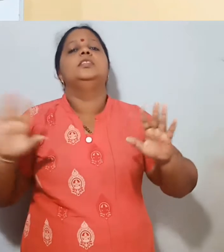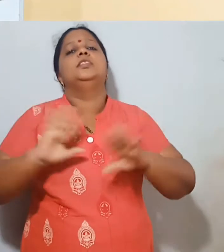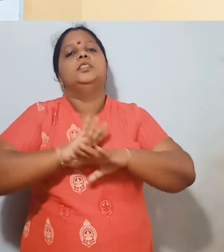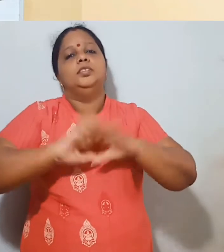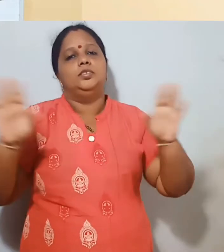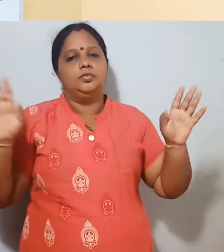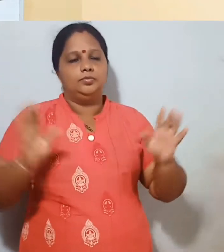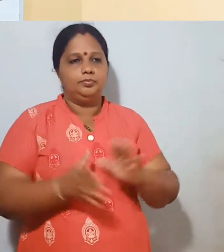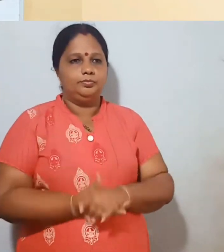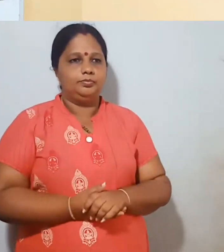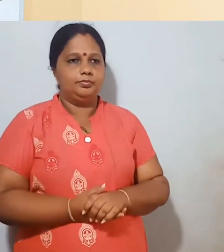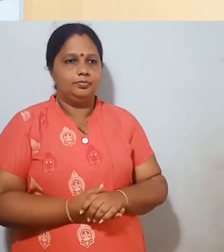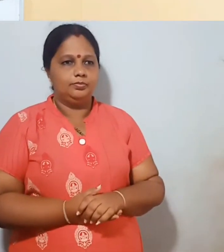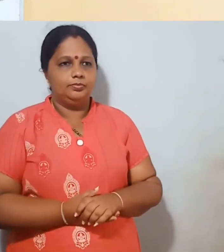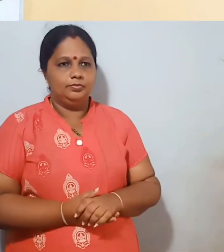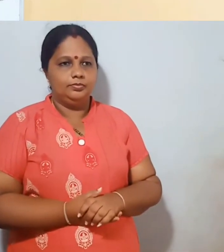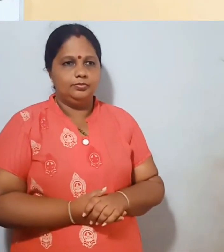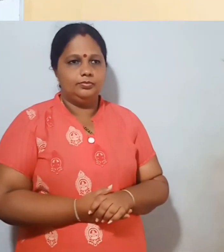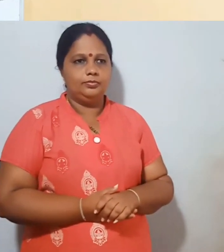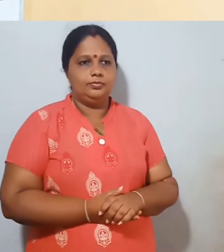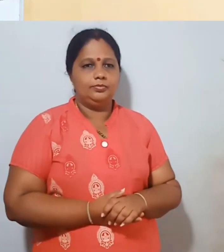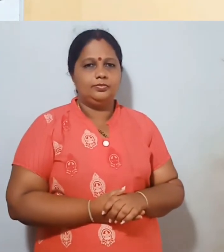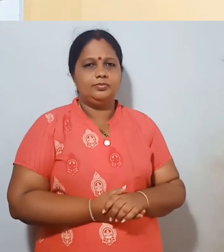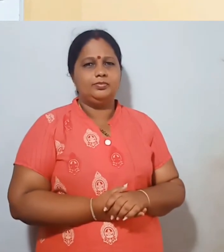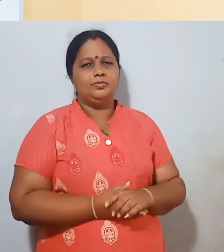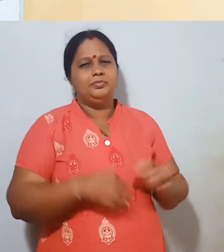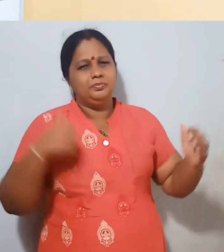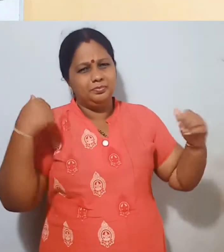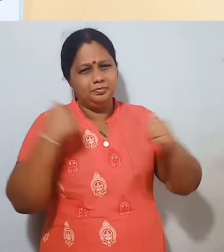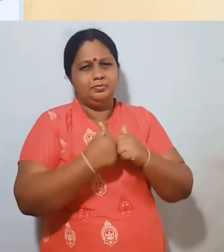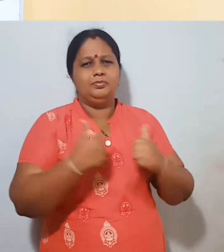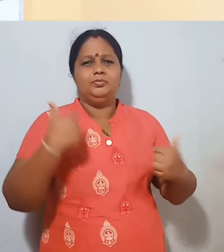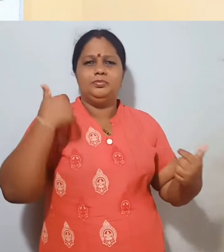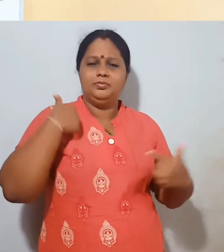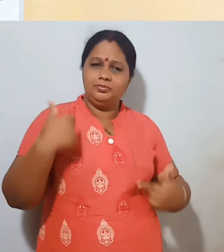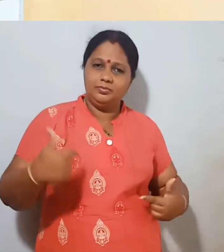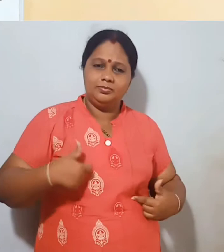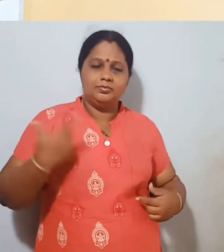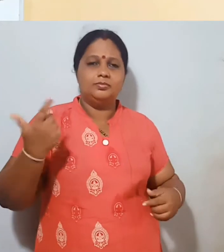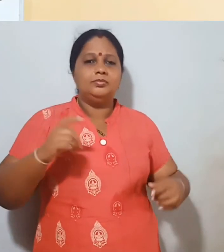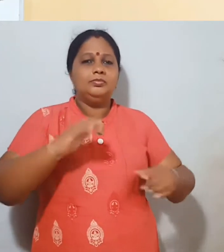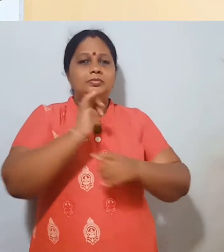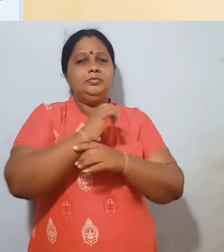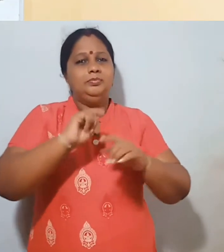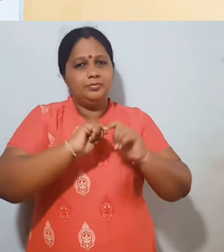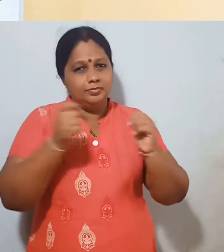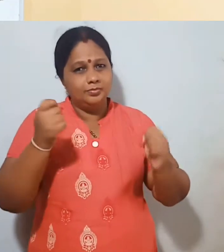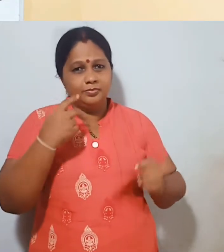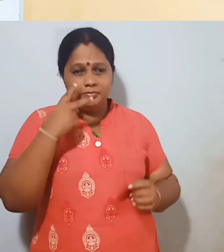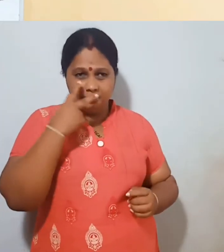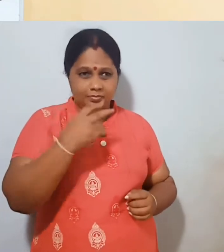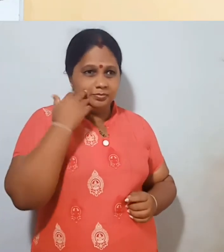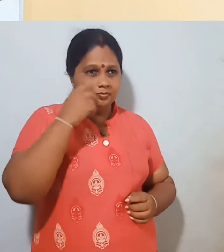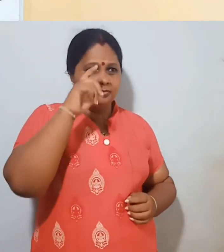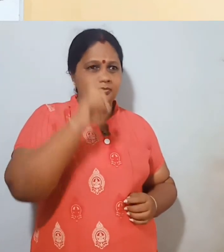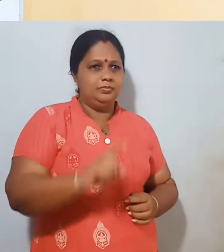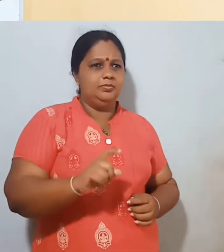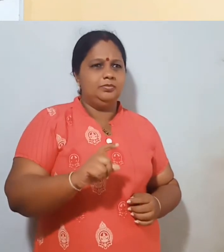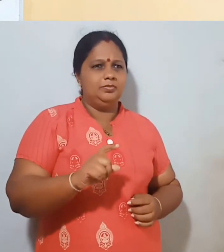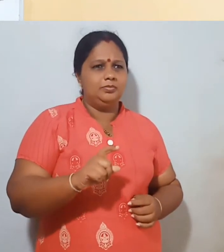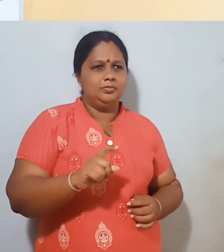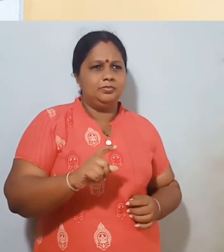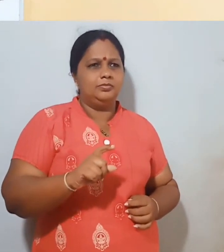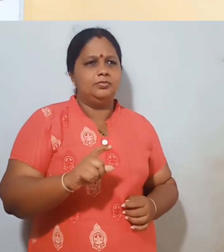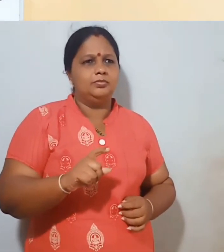நீங்க விபத்துலையோ அல்லது காயங்களோ இப்படியான எலும்பு உடைவுகளோ சந்திக்கிற ஒரு பேஷண்ட்டுக்கு அவடத்துல வச்சு அவர் எதுவும்